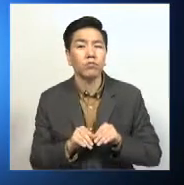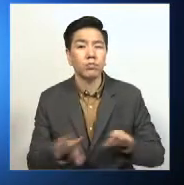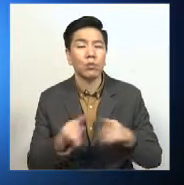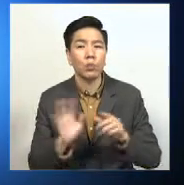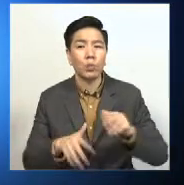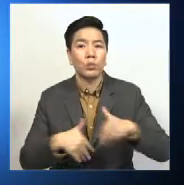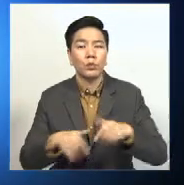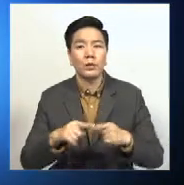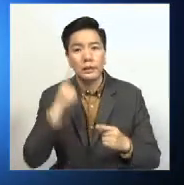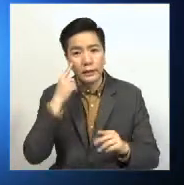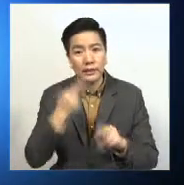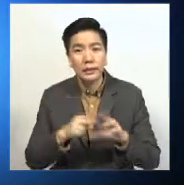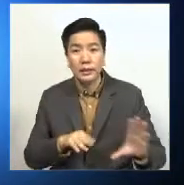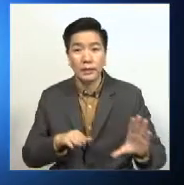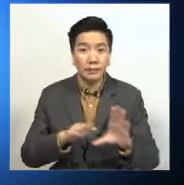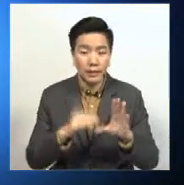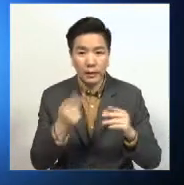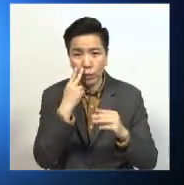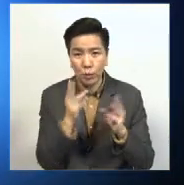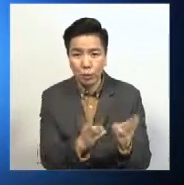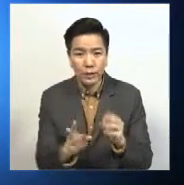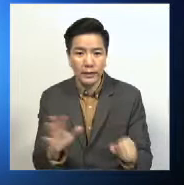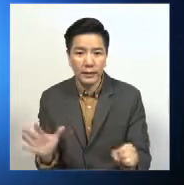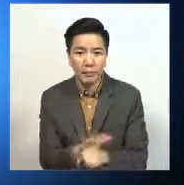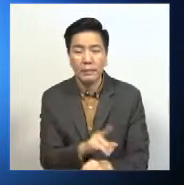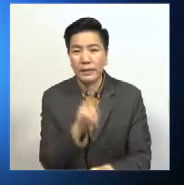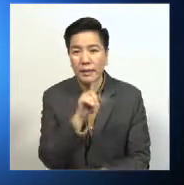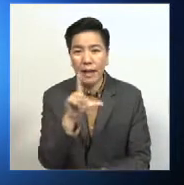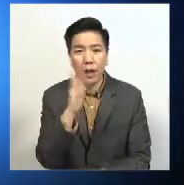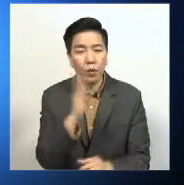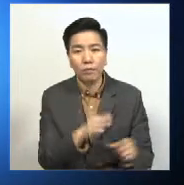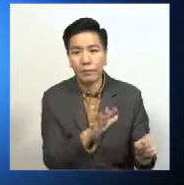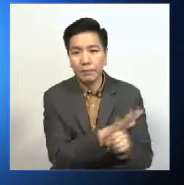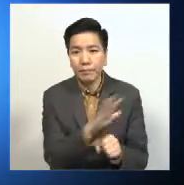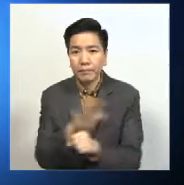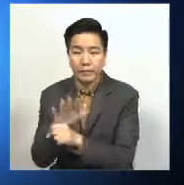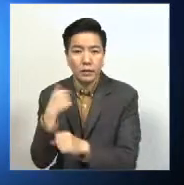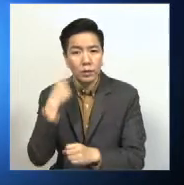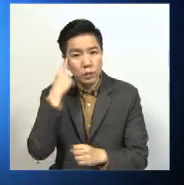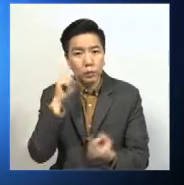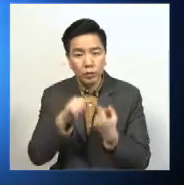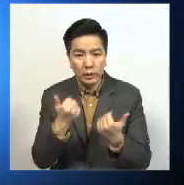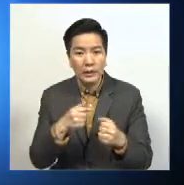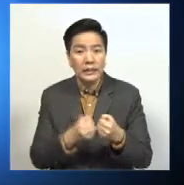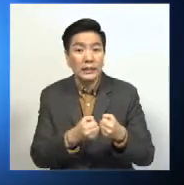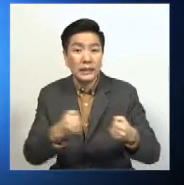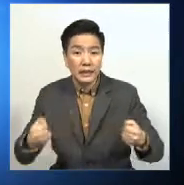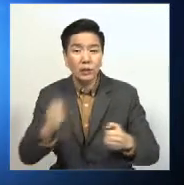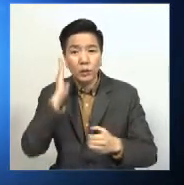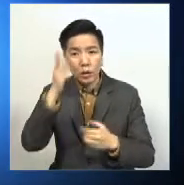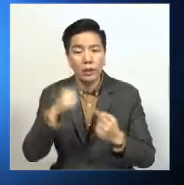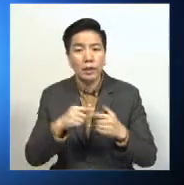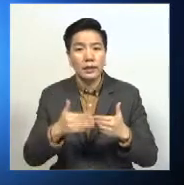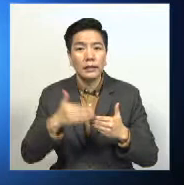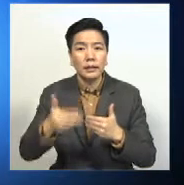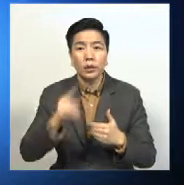ประชาชนค่ะที่เข้ามาลงทะเบียนร่วมมาตรการเต็ม1ล้านคนในทุกวันก็ทำให้มีการพูดถึงการขยายมาตรการออกไปอีกเป็น